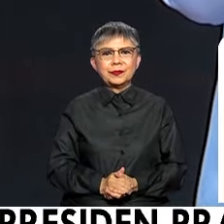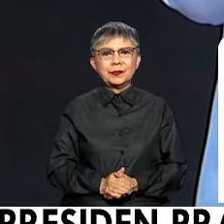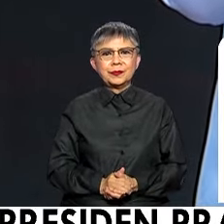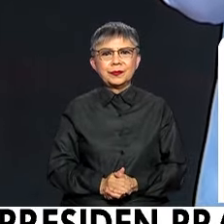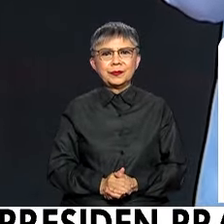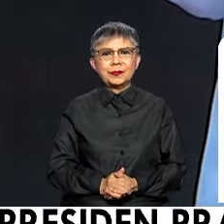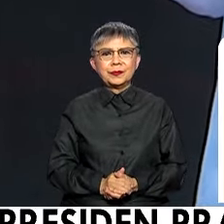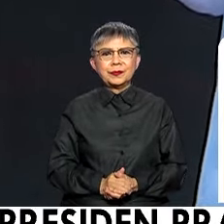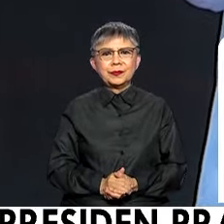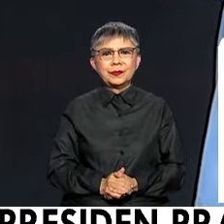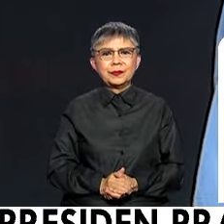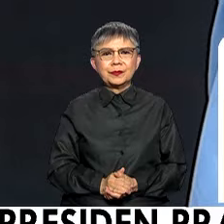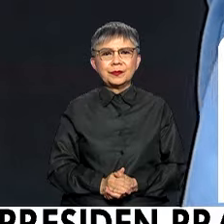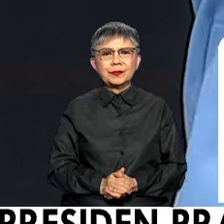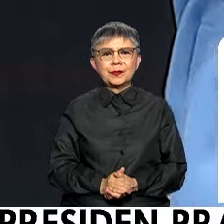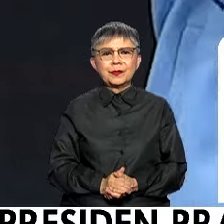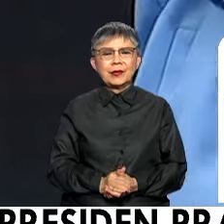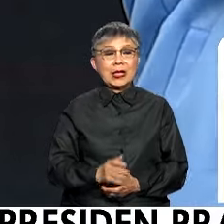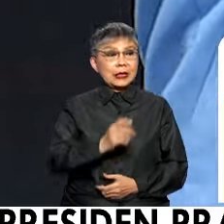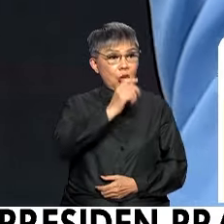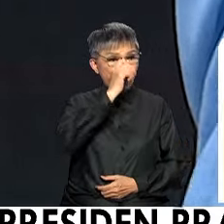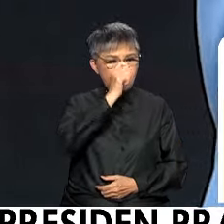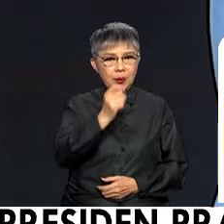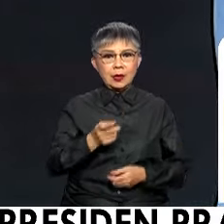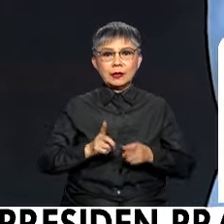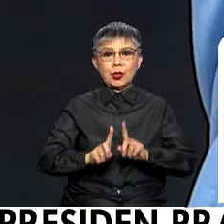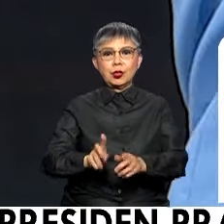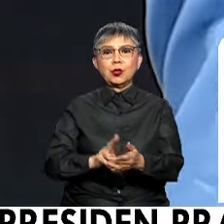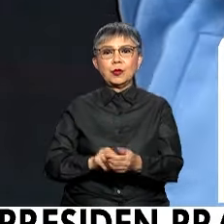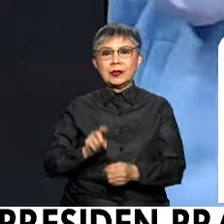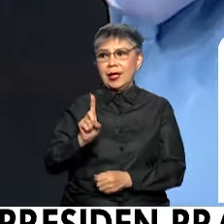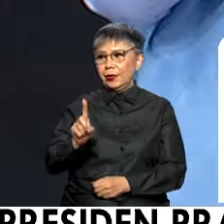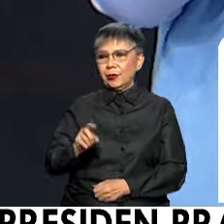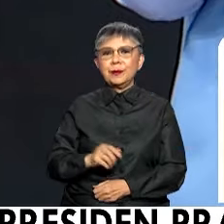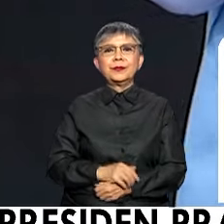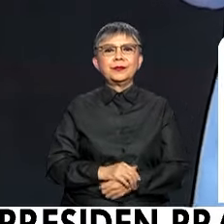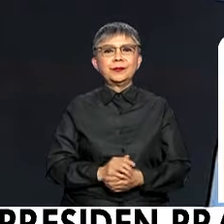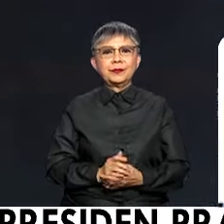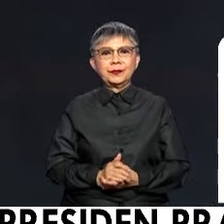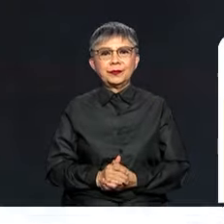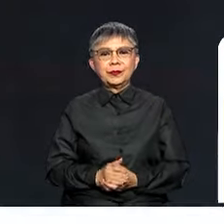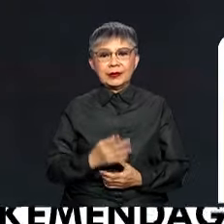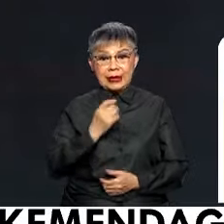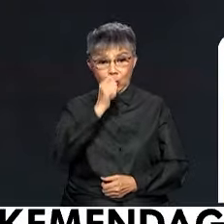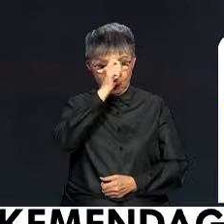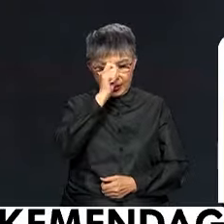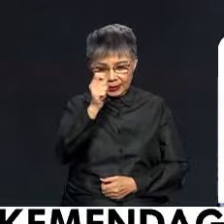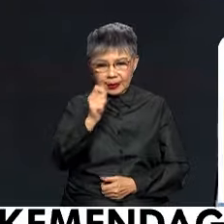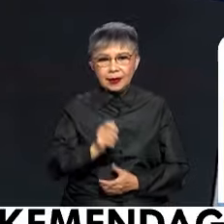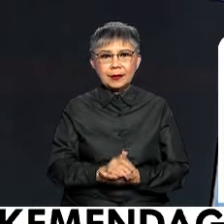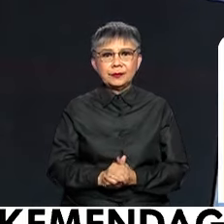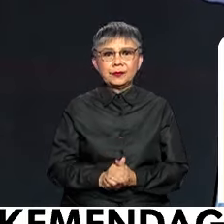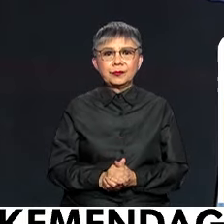warahmatullahi wabarakatuh yang saya hormati paslon 01 Ibu Ain Pak Yang saya hormati